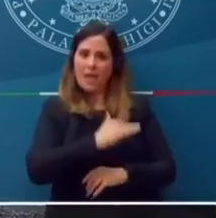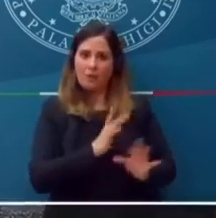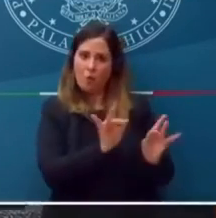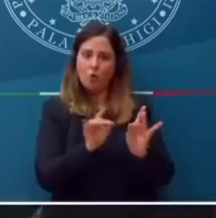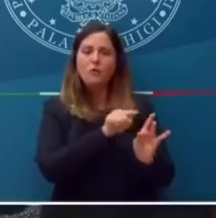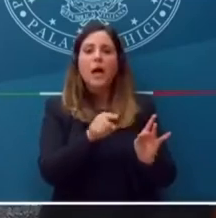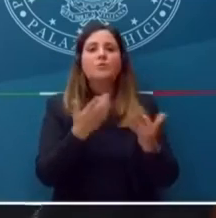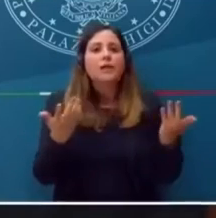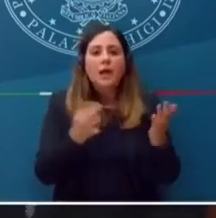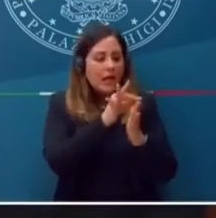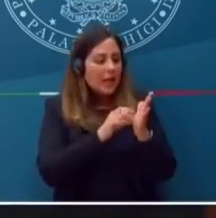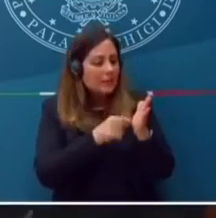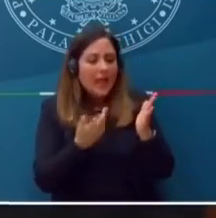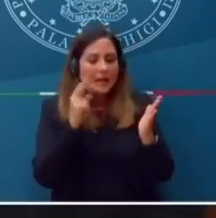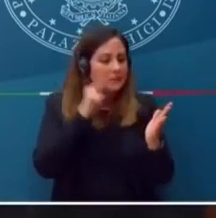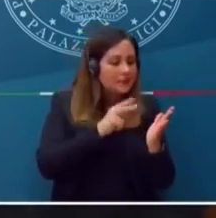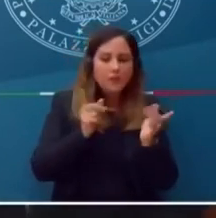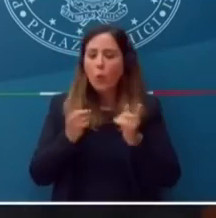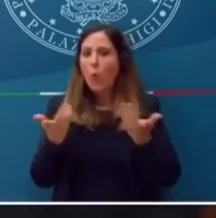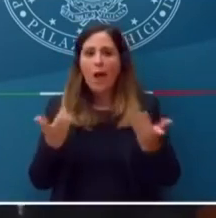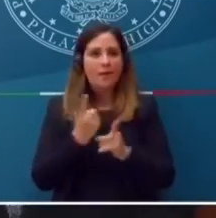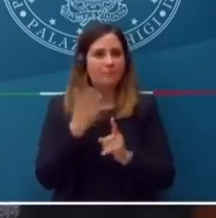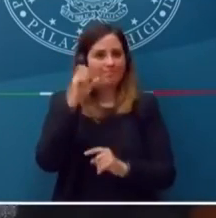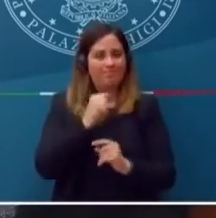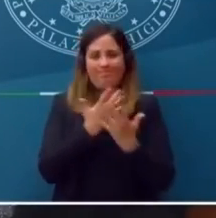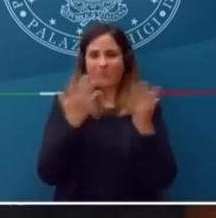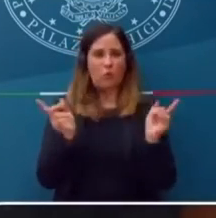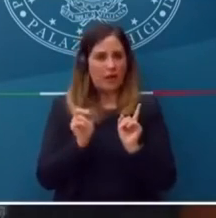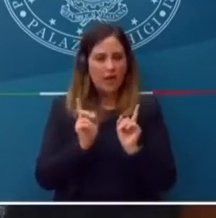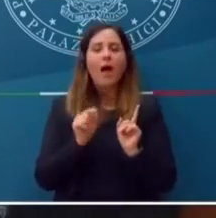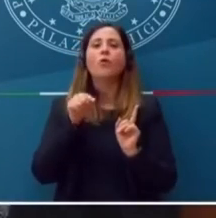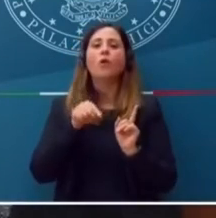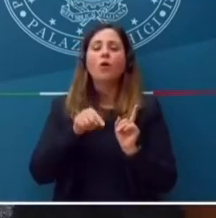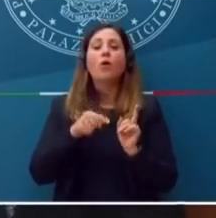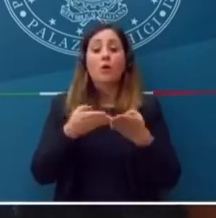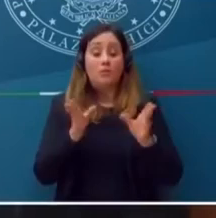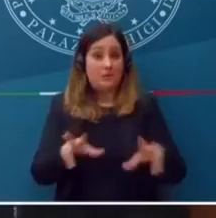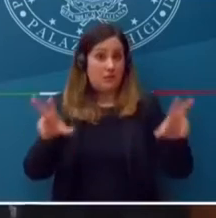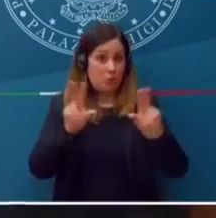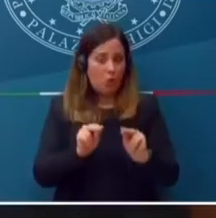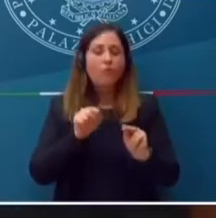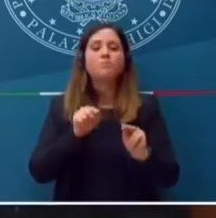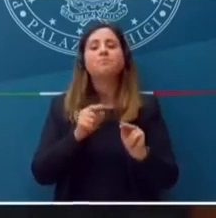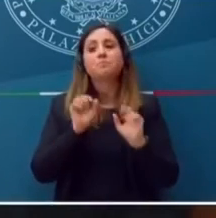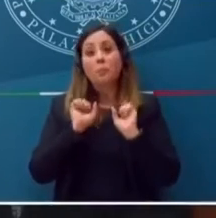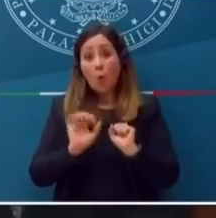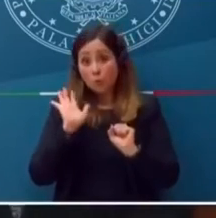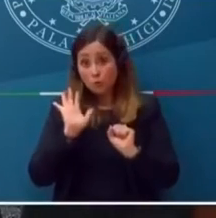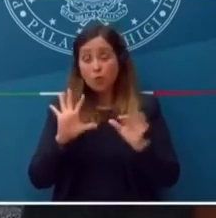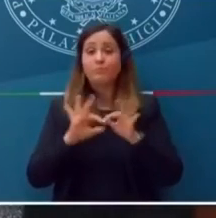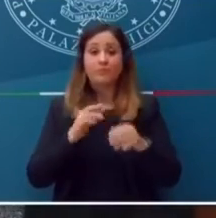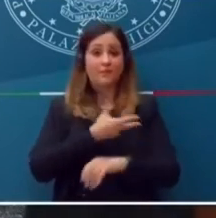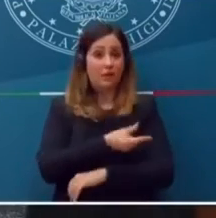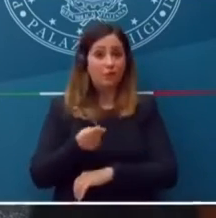soprattutto sotto quali soglie bisogna scendere per cominciare a riaprire. E poi, se posso, sui vaccini, dunque, in base alle